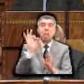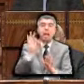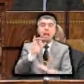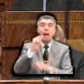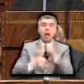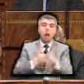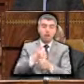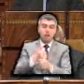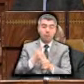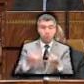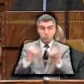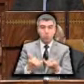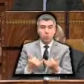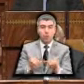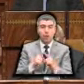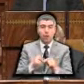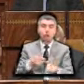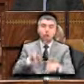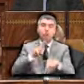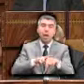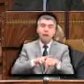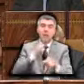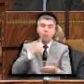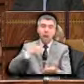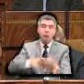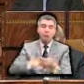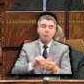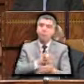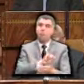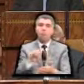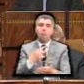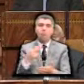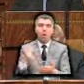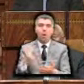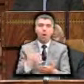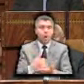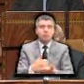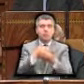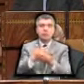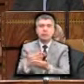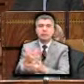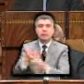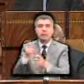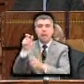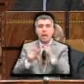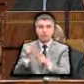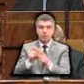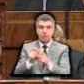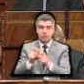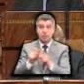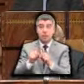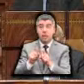واليوم قالوا لهم القياد جات لنا دورية من السيد الوزير باش نمنعوهم. السيد الوزير، فين غيمشيو هاد الناس؟ الناس ذوي الحقوق راه جاوا